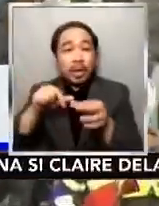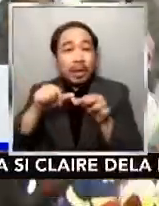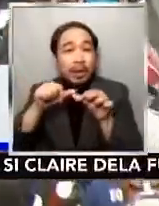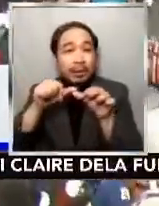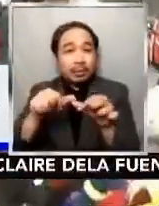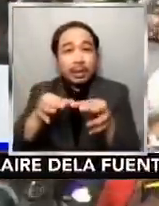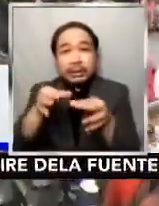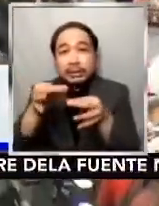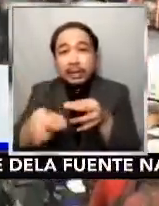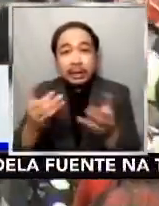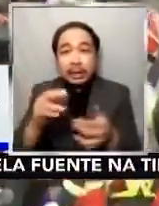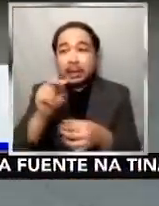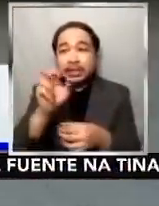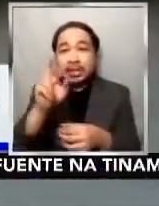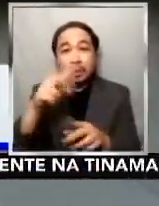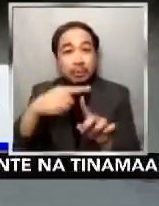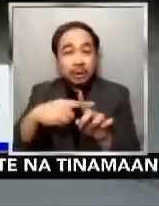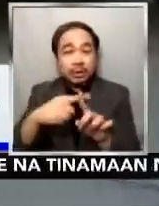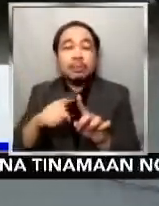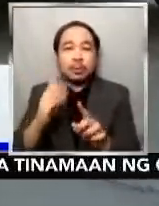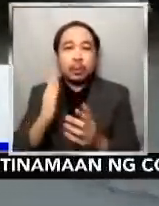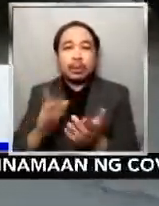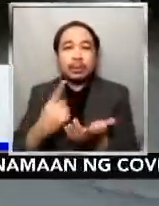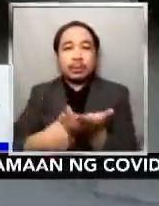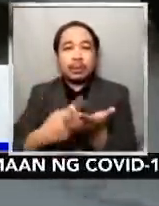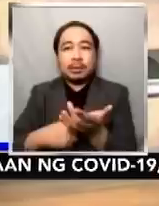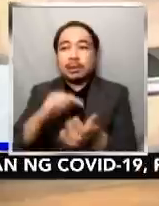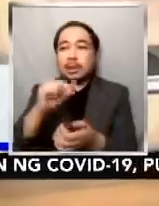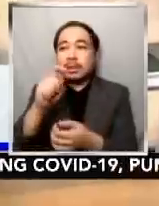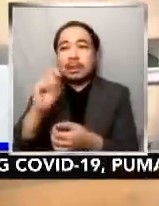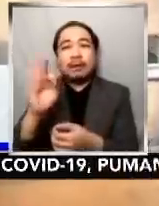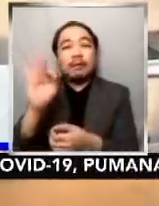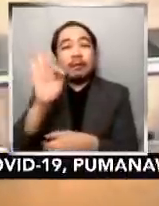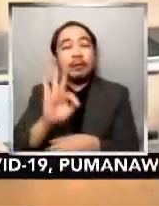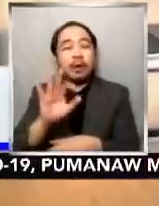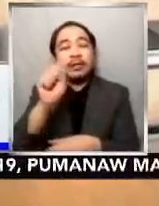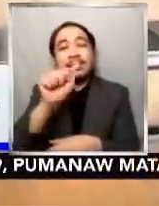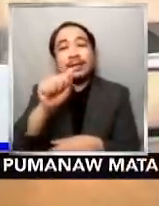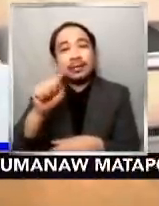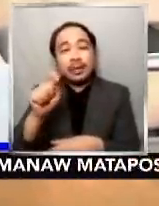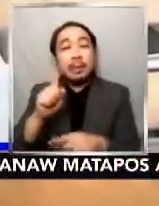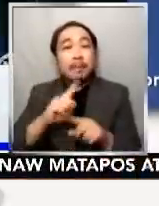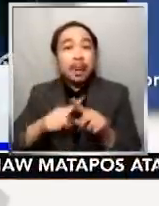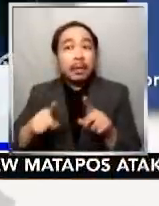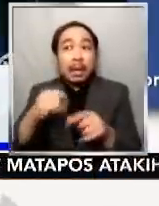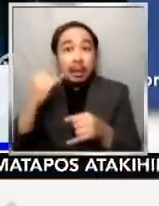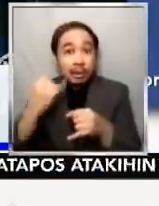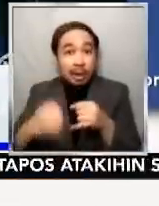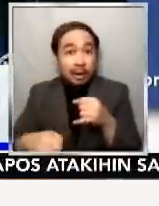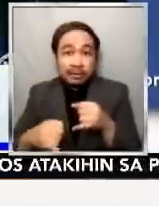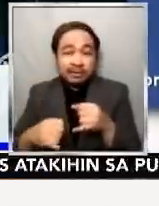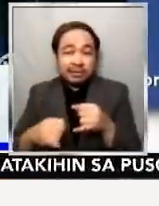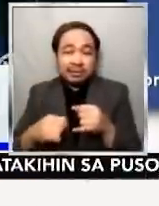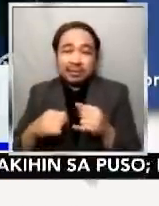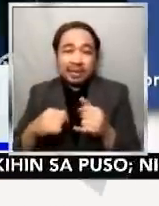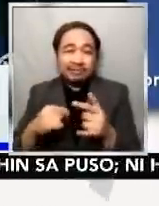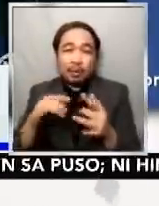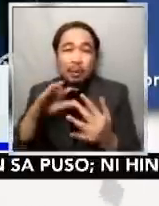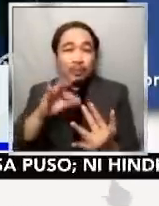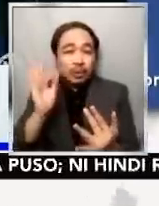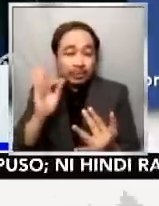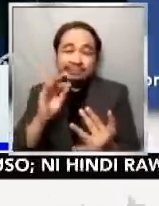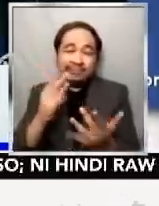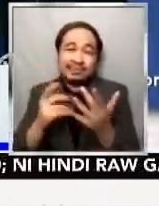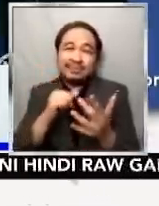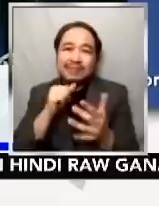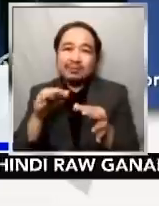ng IATF sa Sabado. Pero pinakahuli ng option raw ang i-extend pa ang ECQ. Ang tingin ko naman po, coupled